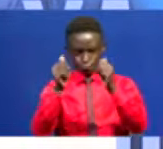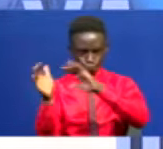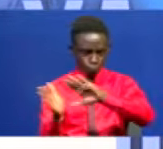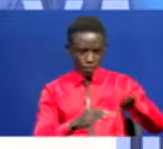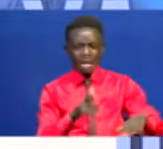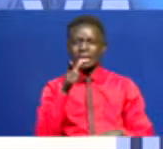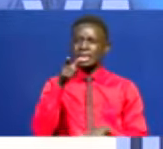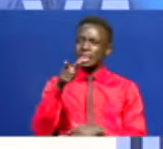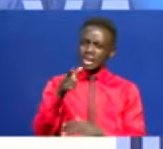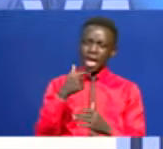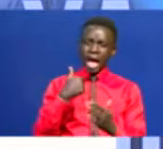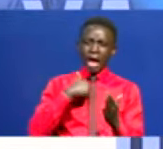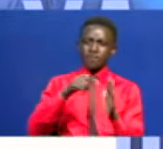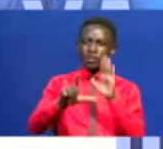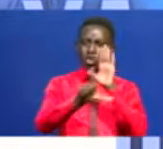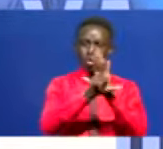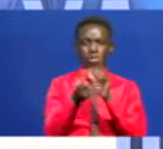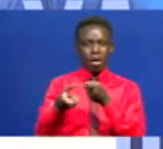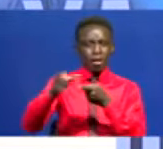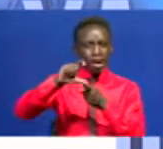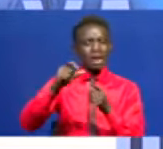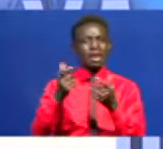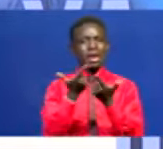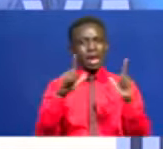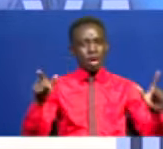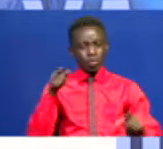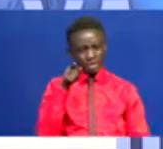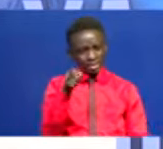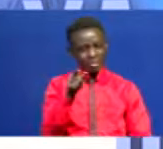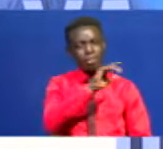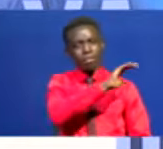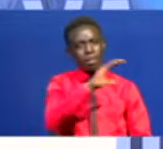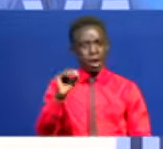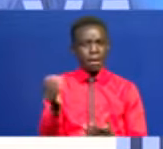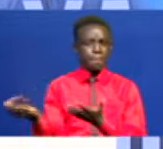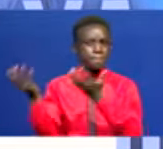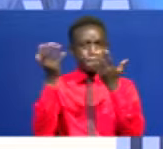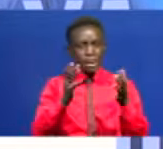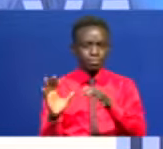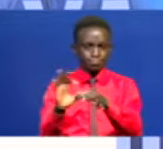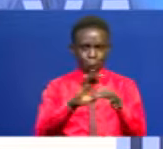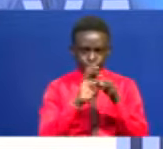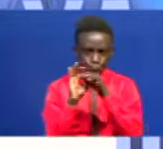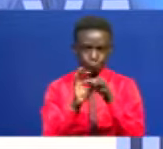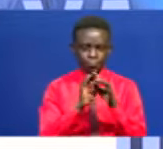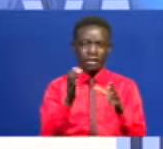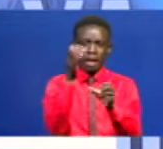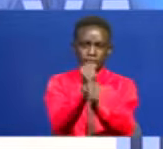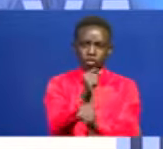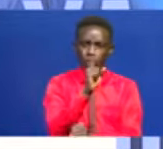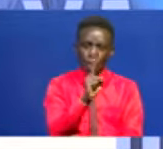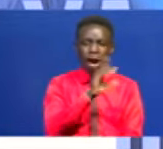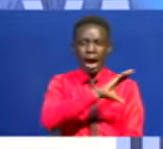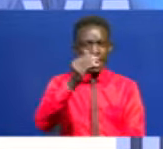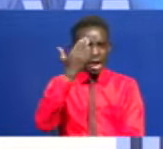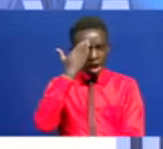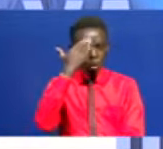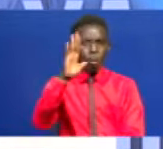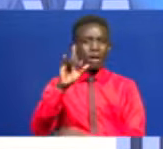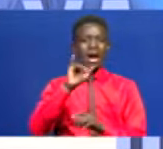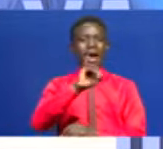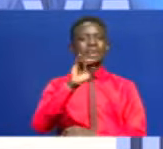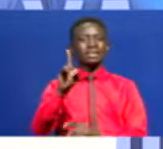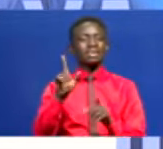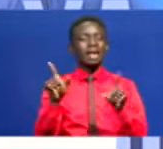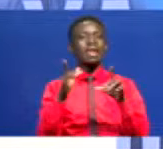kwa umuhimu wa lugha hii katika kuleta umoja, utangamano, mshikamano na utambulisho wa Mwafrika,